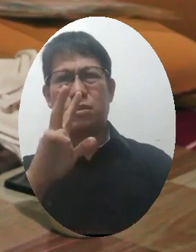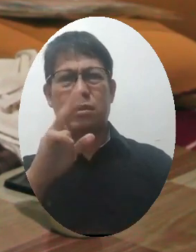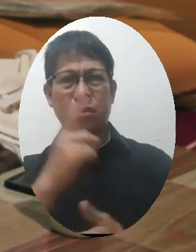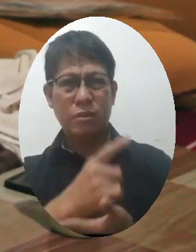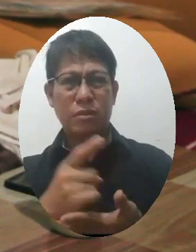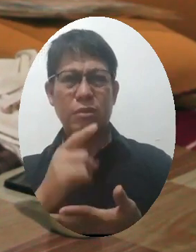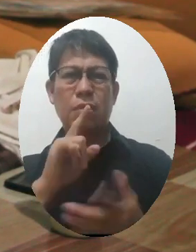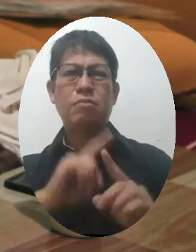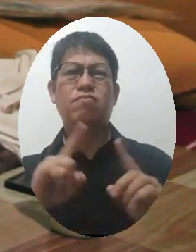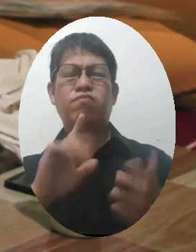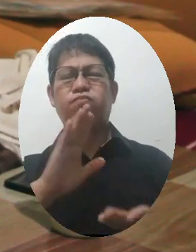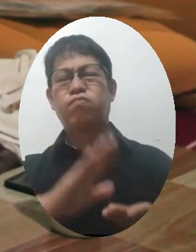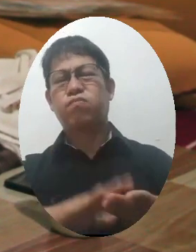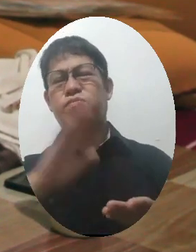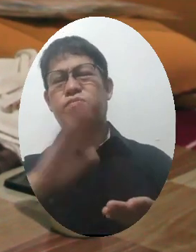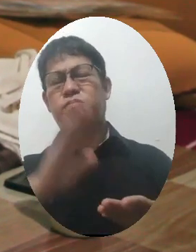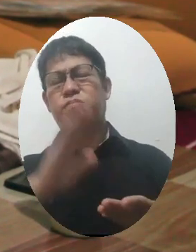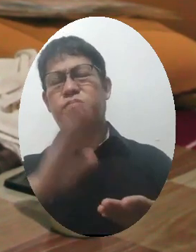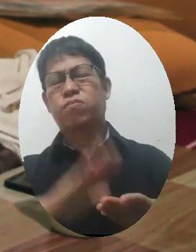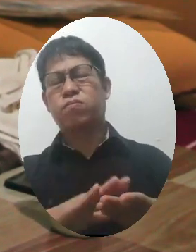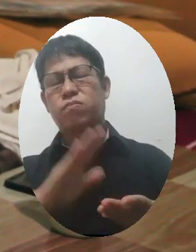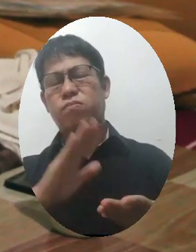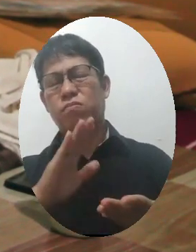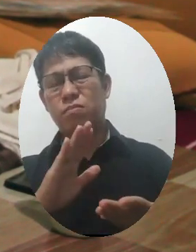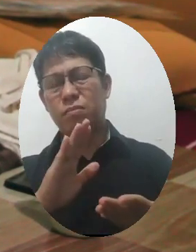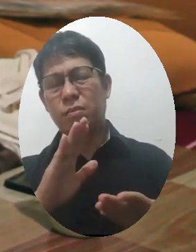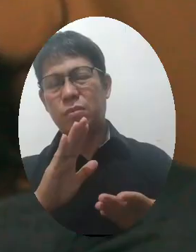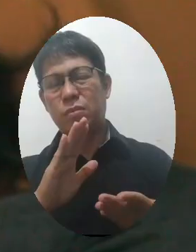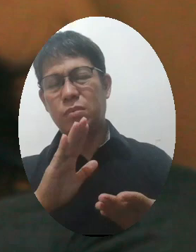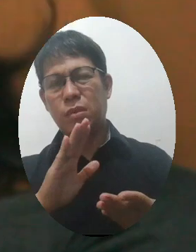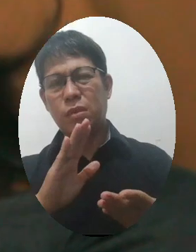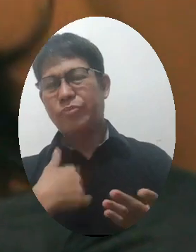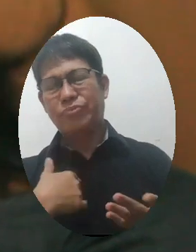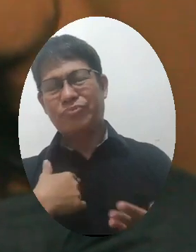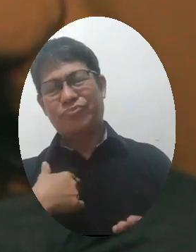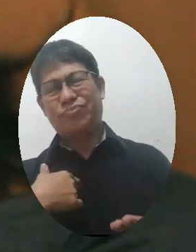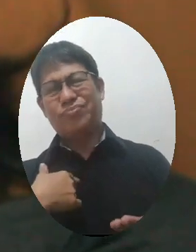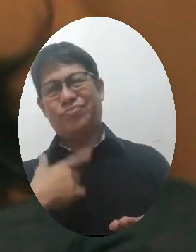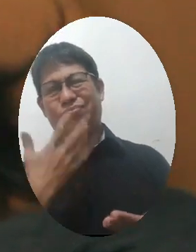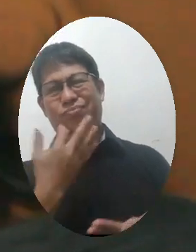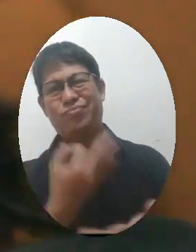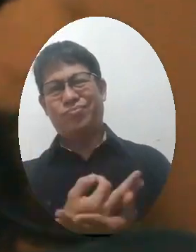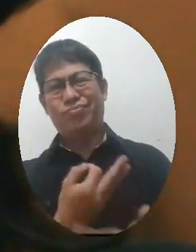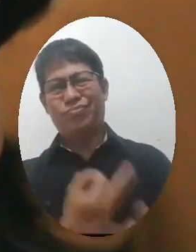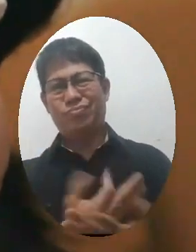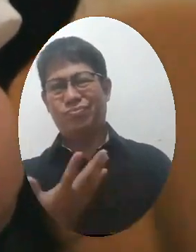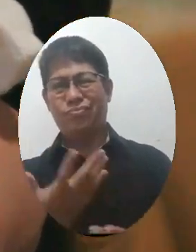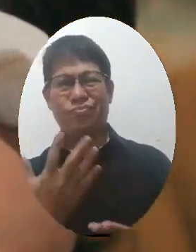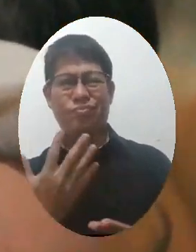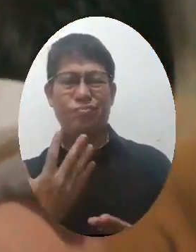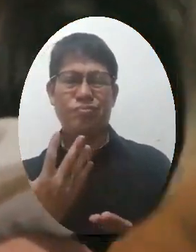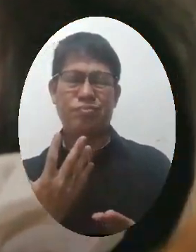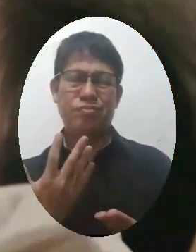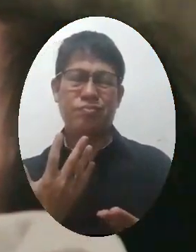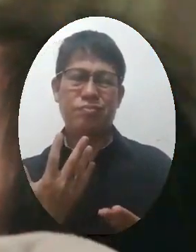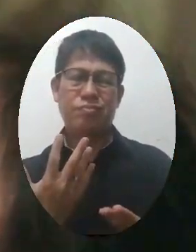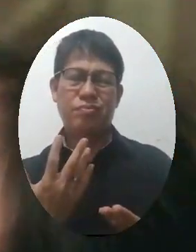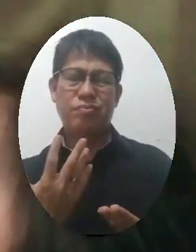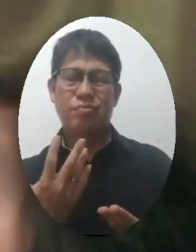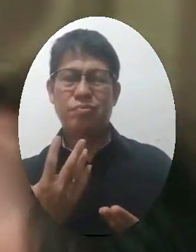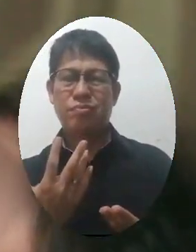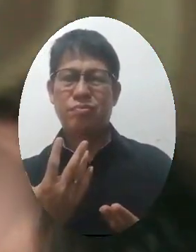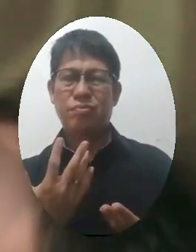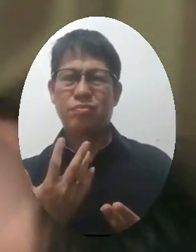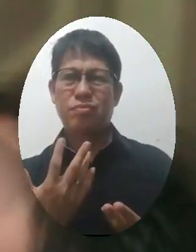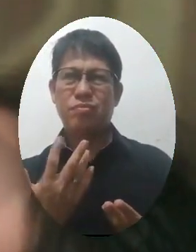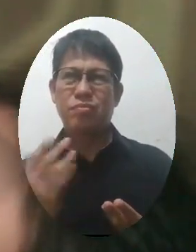2 to 3 times a week po. Kaso, sobrang mahal po ng therapy, hindi ko talaga siya kayang, yung continuous po ba? Tapos